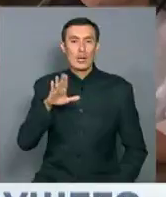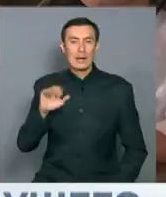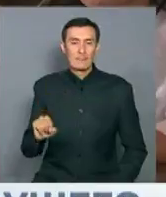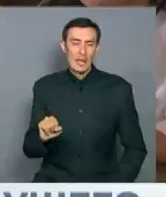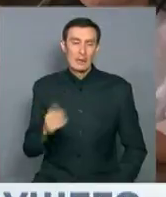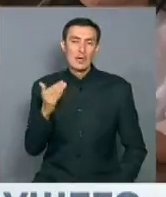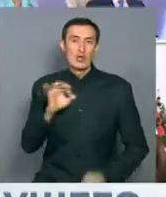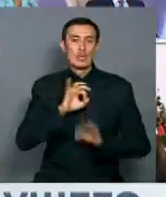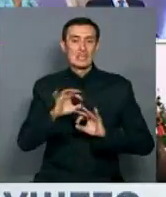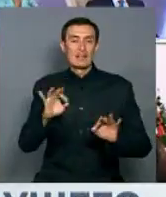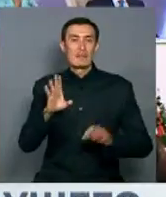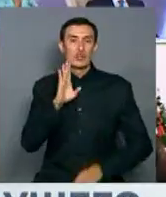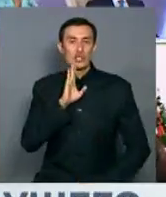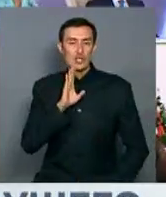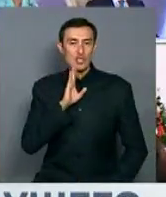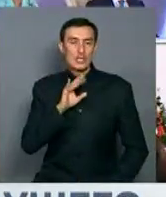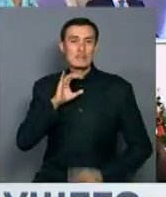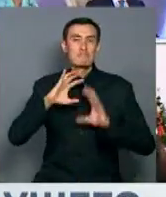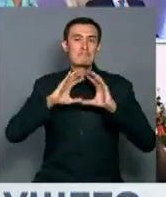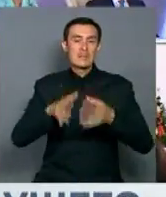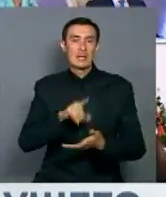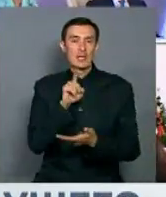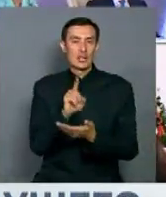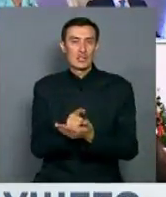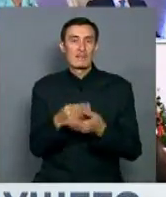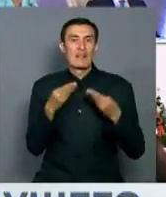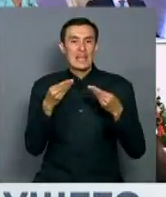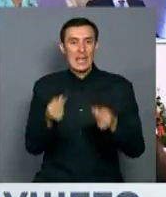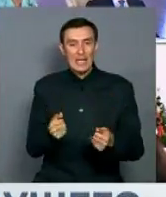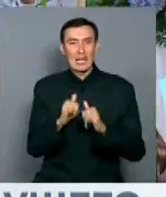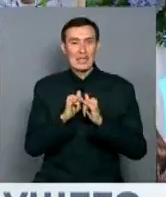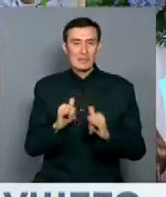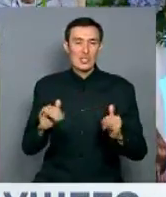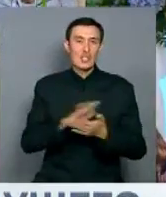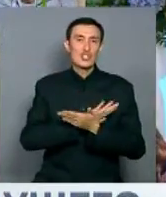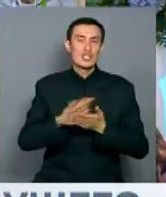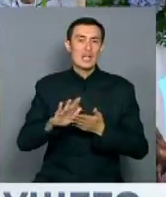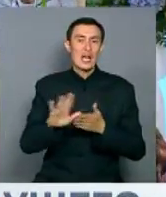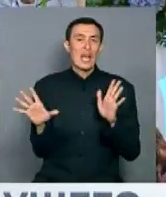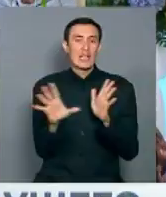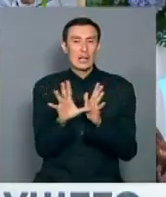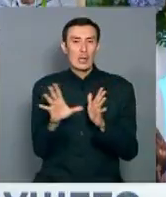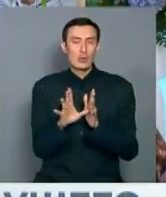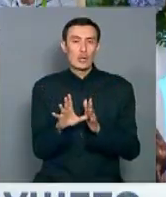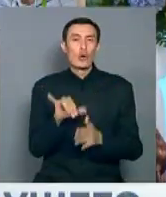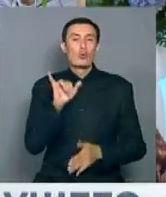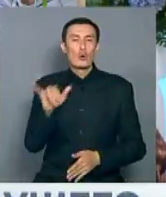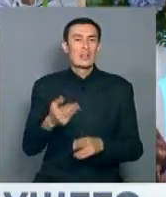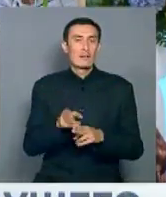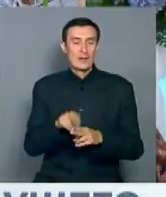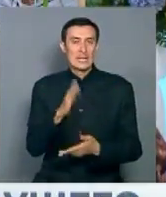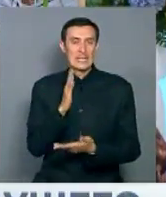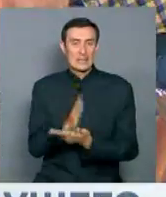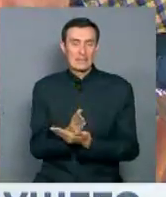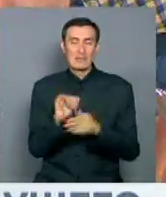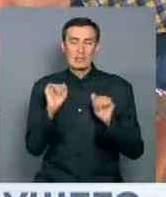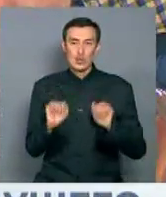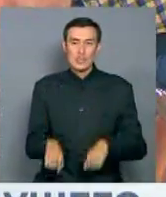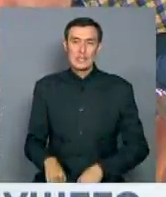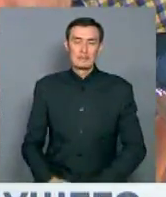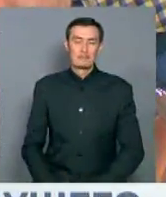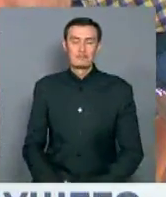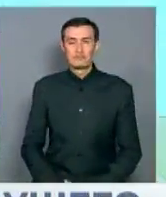Абдыкаликова. По ее словам, женщины всего мира должны оказывать влияние на развитие зеленых технологий, для чего у них есть все возможности.